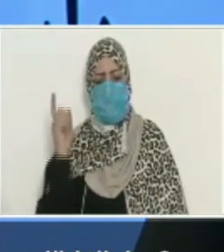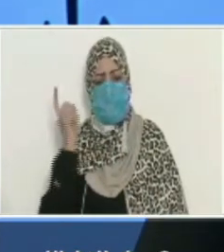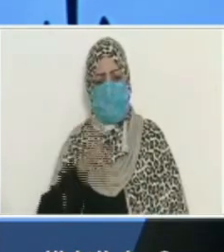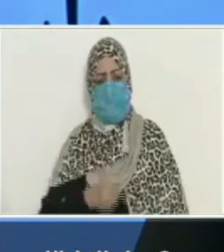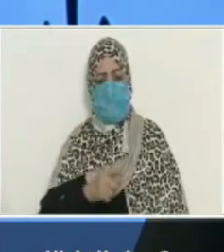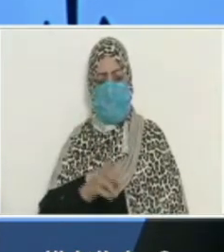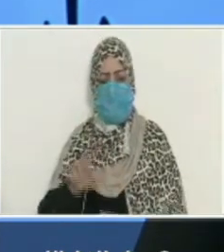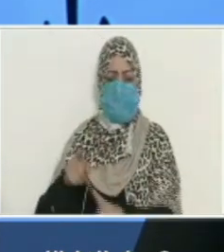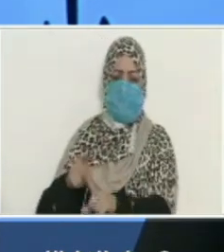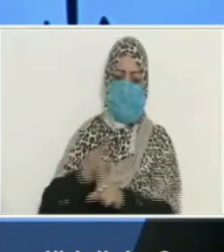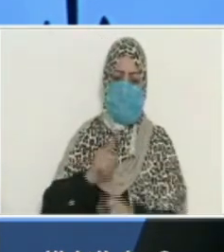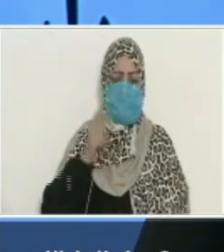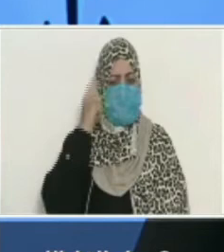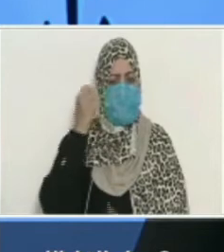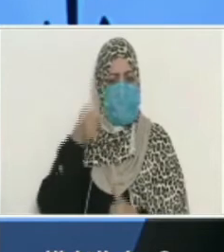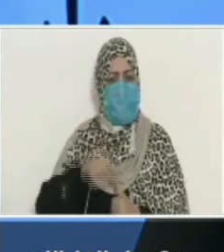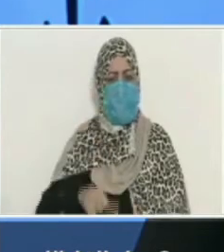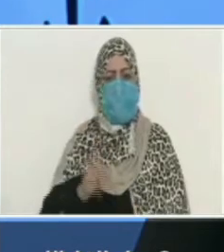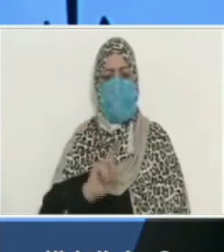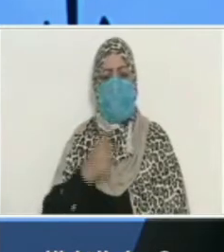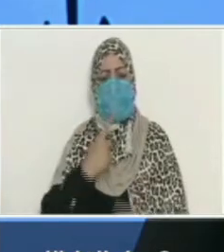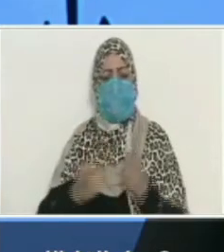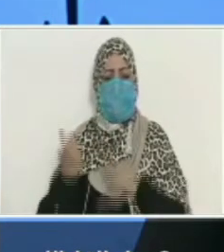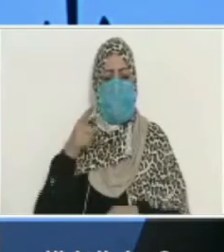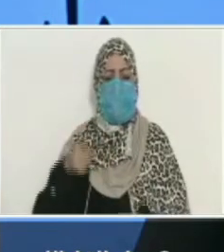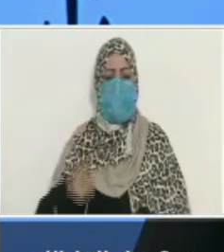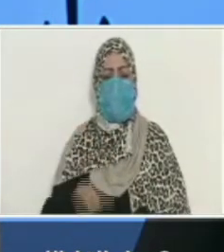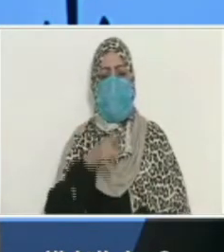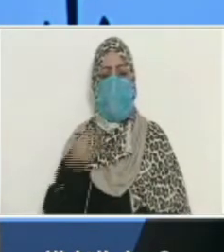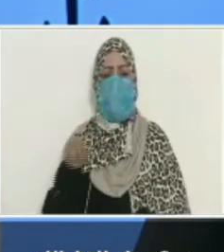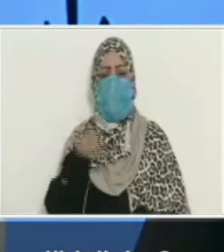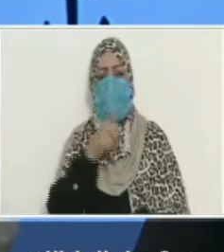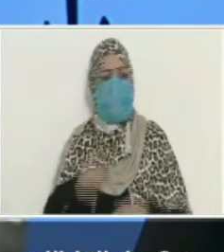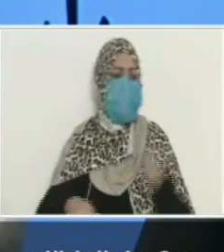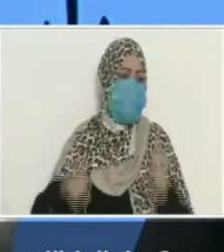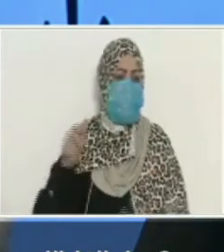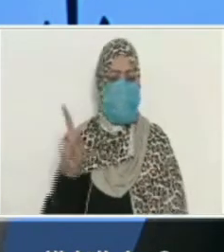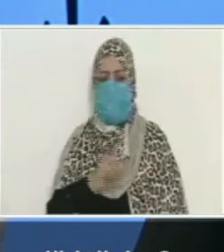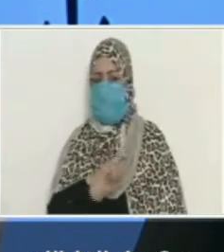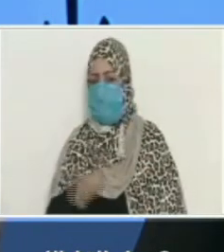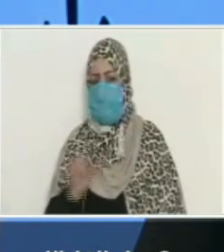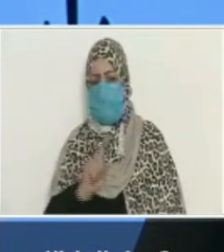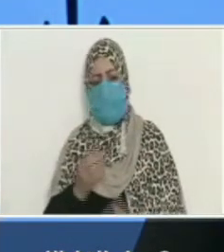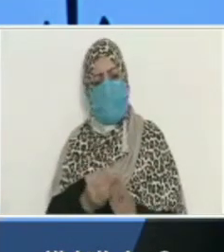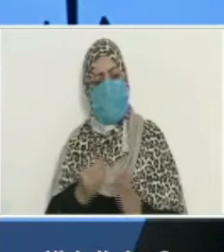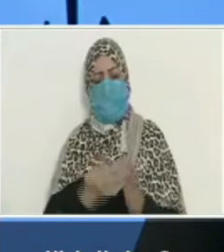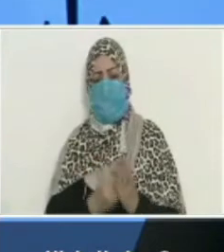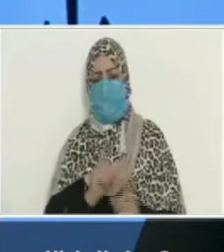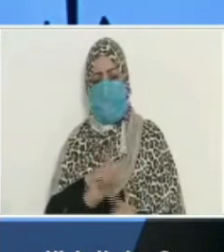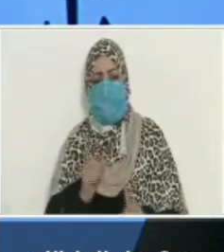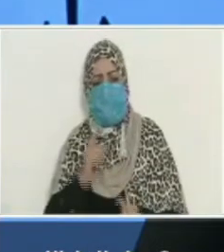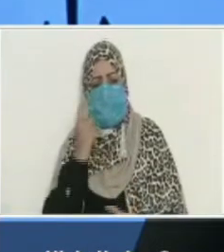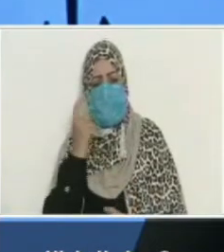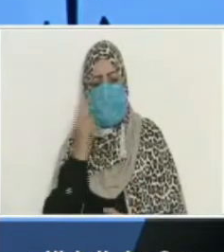فلا يكون، وإنما فيما يستقبل. مثلا الإمام الشافعي يرى صحة الوضوء بمسح بعض الرأس،